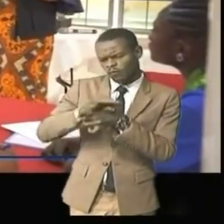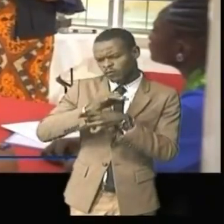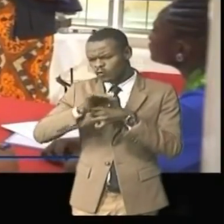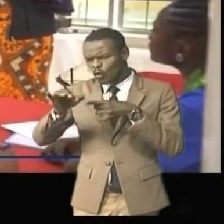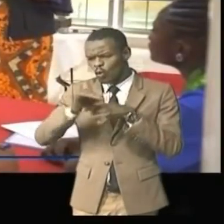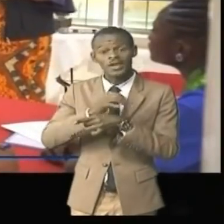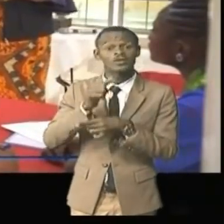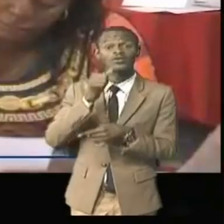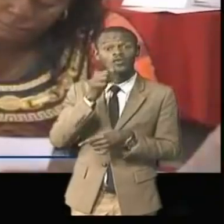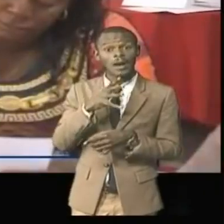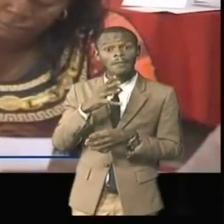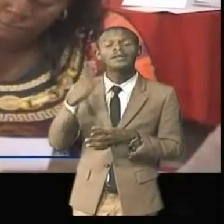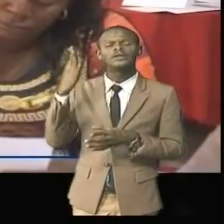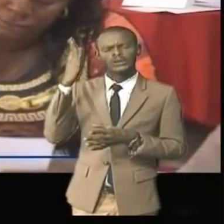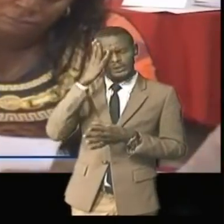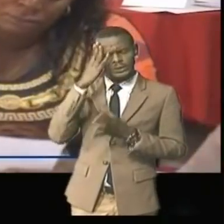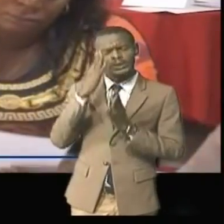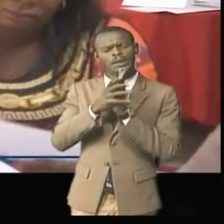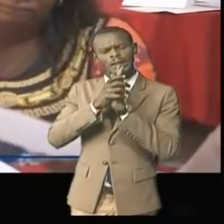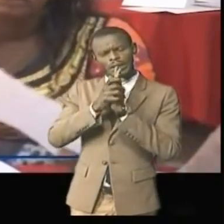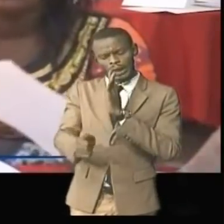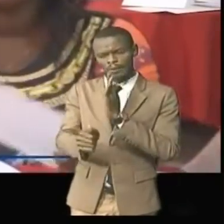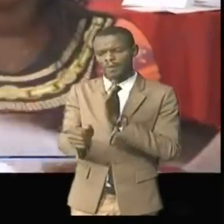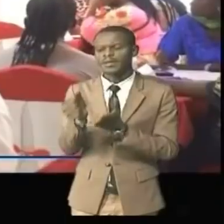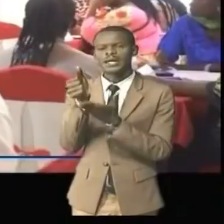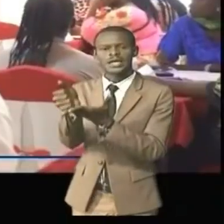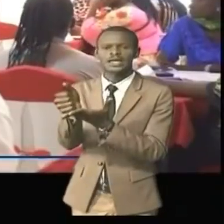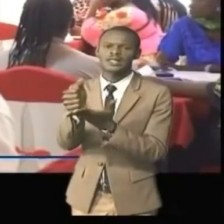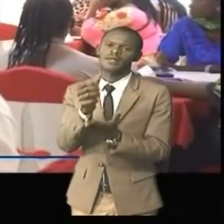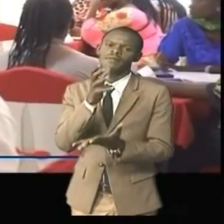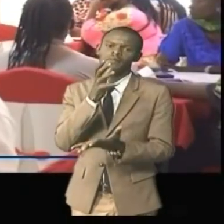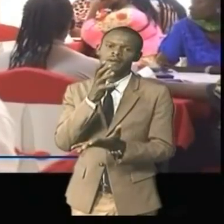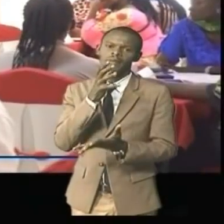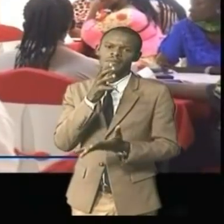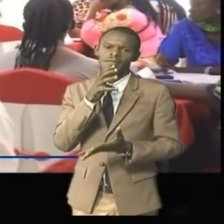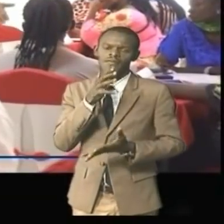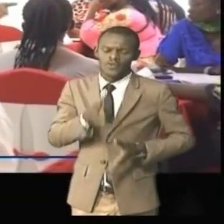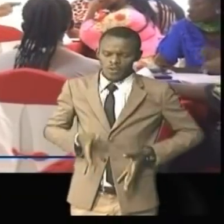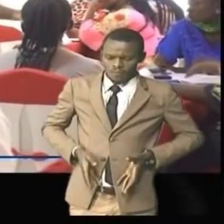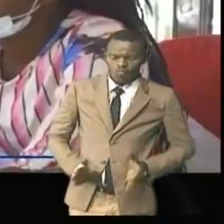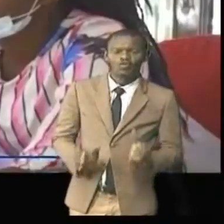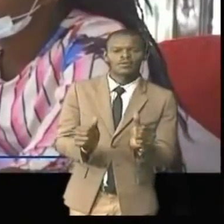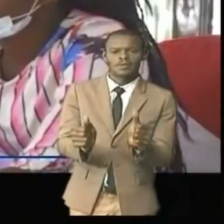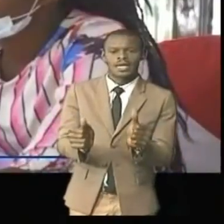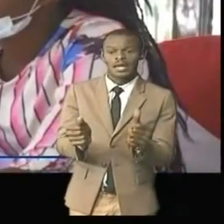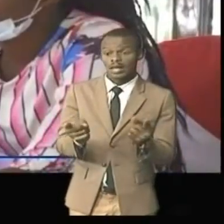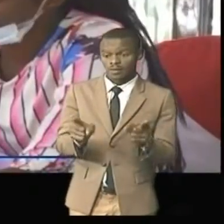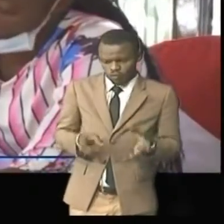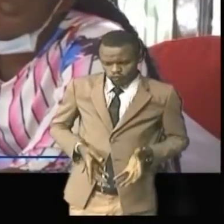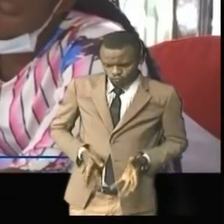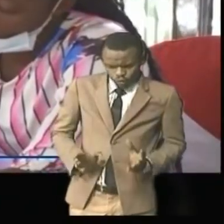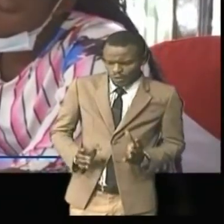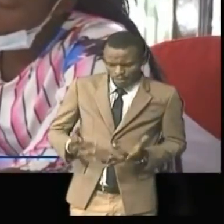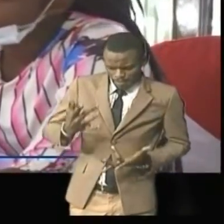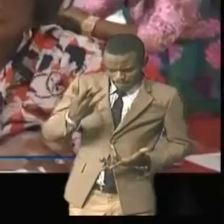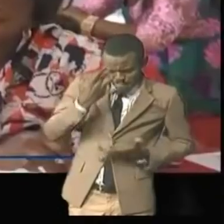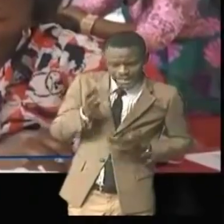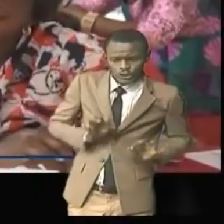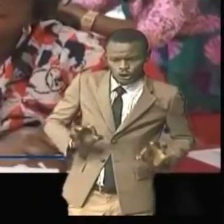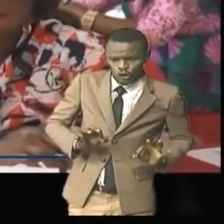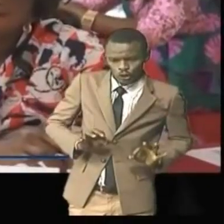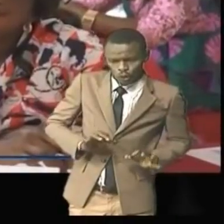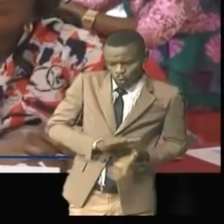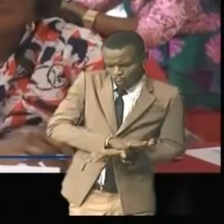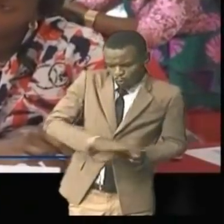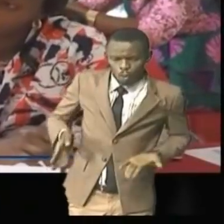sont concernées par ces formations en vue de renforcer les systèmes de santé et améliorer la santé maternelle et